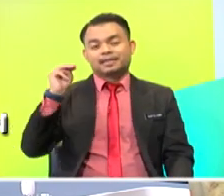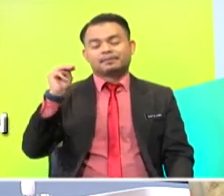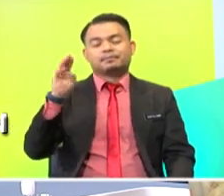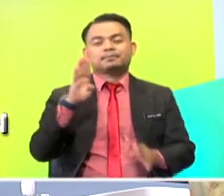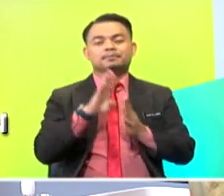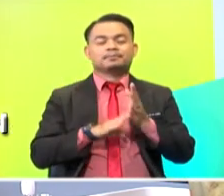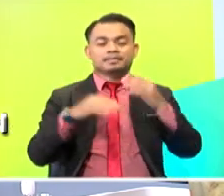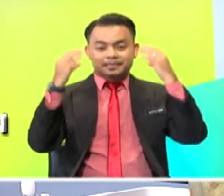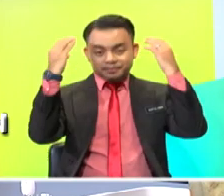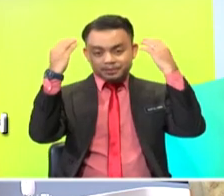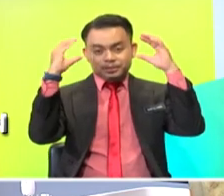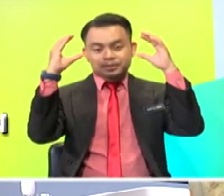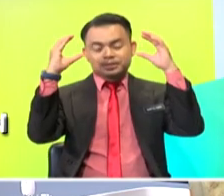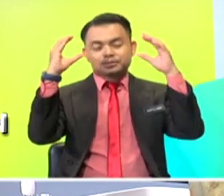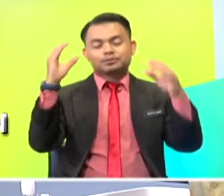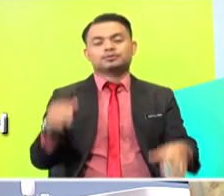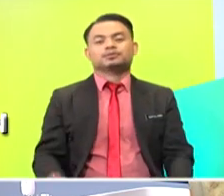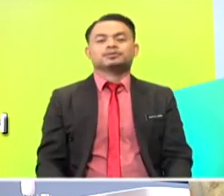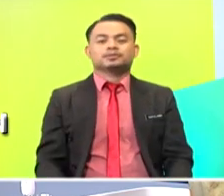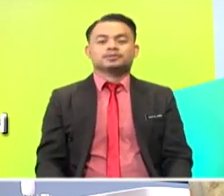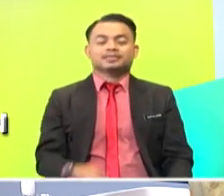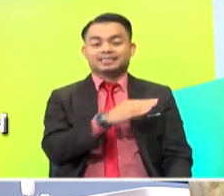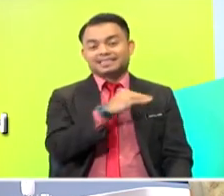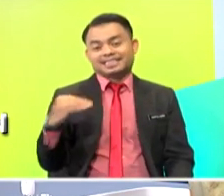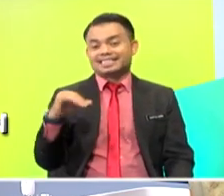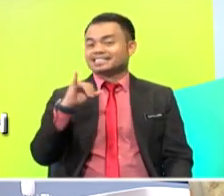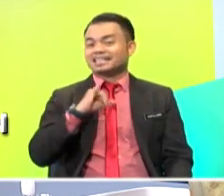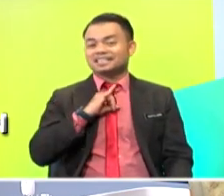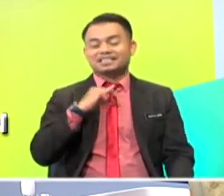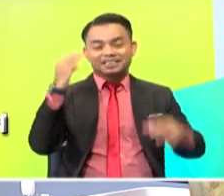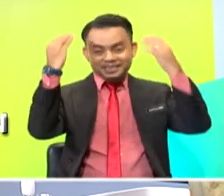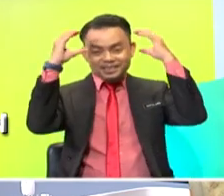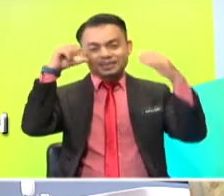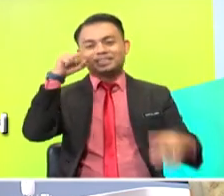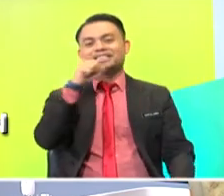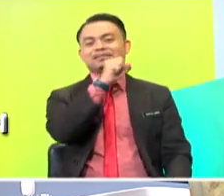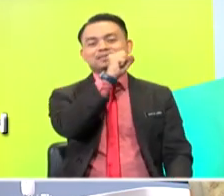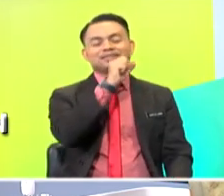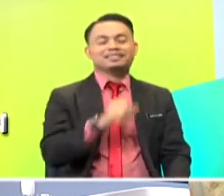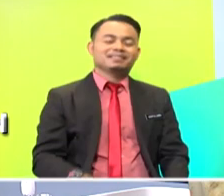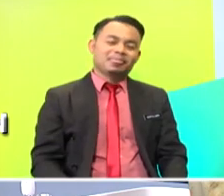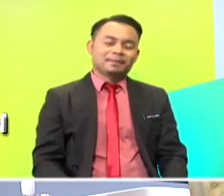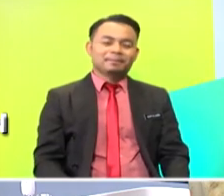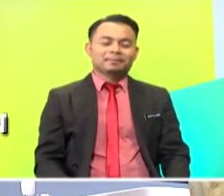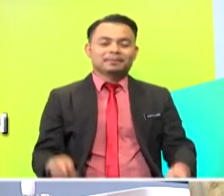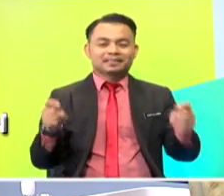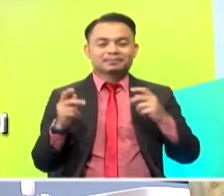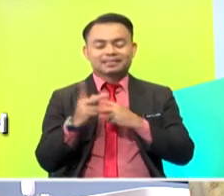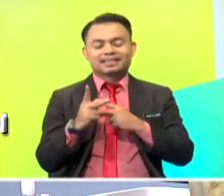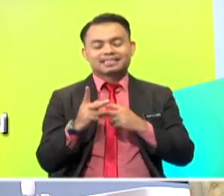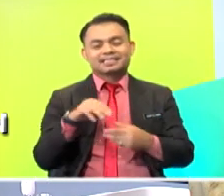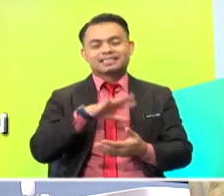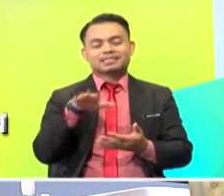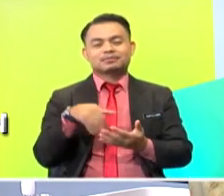noorihan dan seperti Anda lihat di kaca screen TV kita masih ada jurubahasa gitu chekku Saiful dan terima kasih kepada kedua ceuk Rani